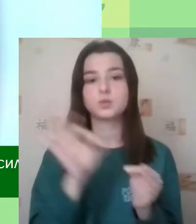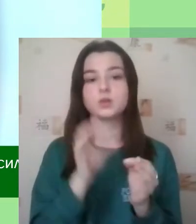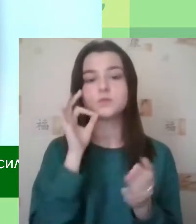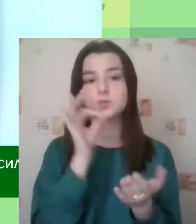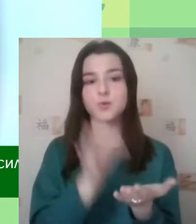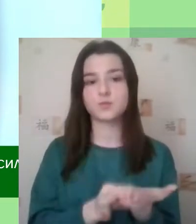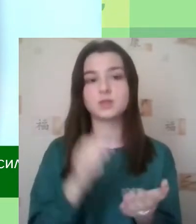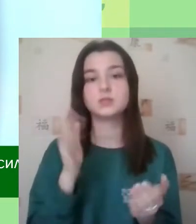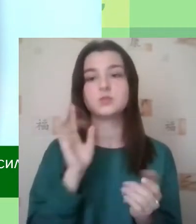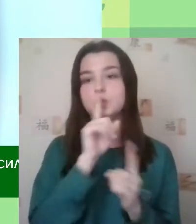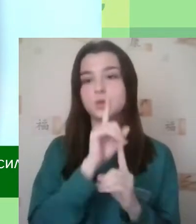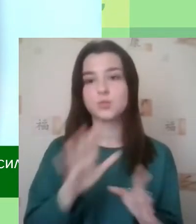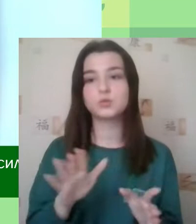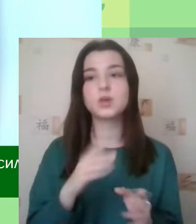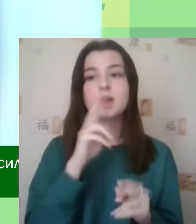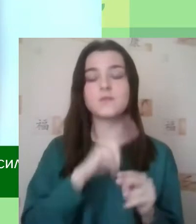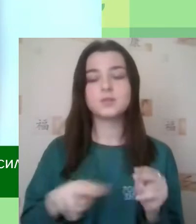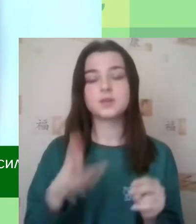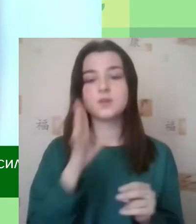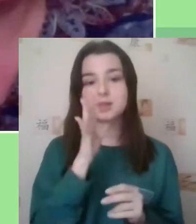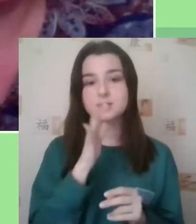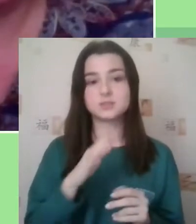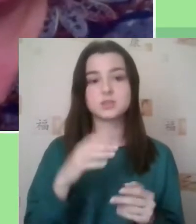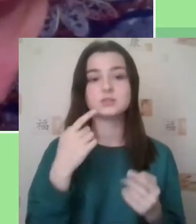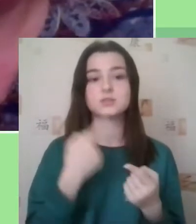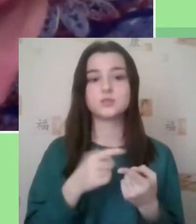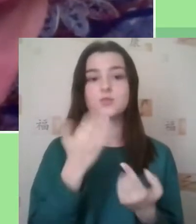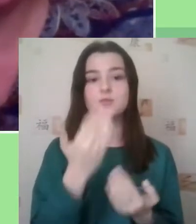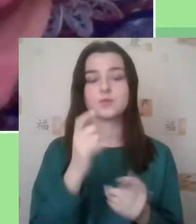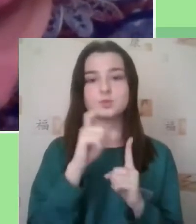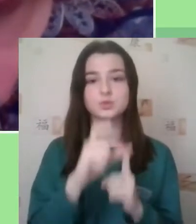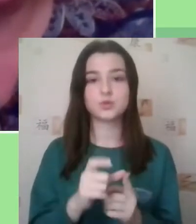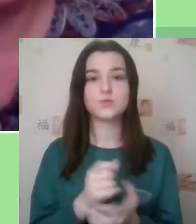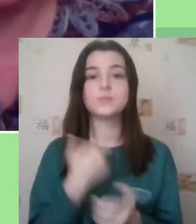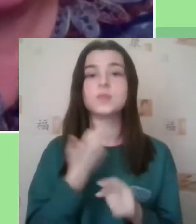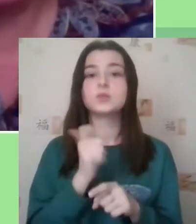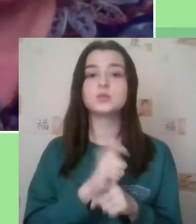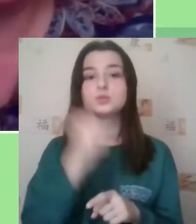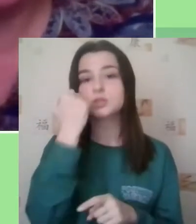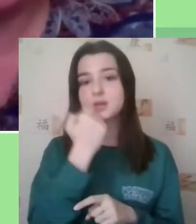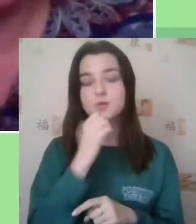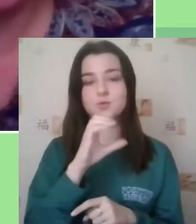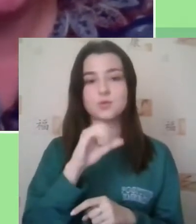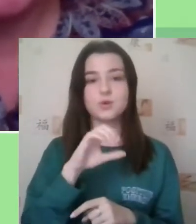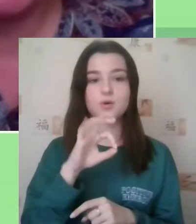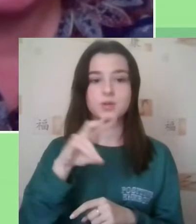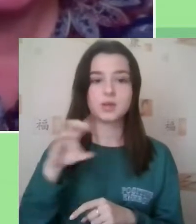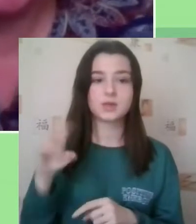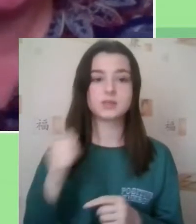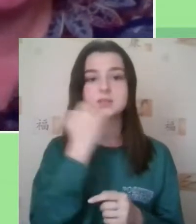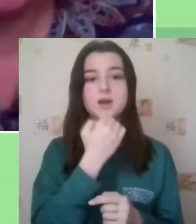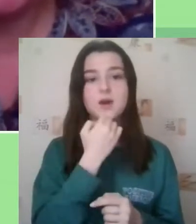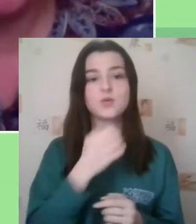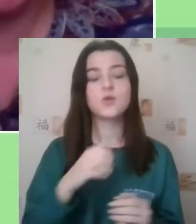буду гаяти час. Вікторія, будь ласка, тобі слово. Дуже-дуже дякую, пані Олено. Дякую Британській Раді